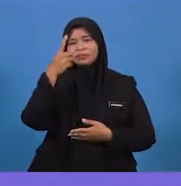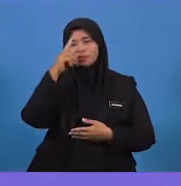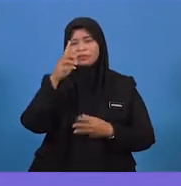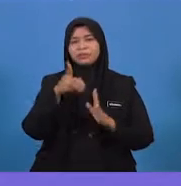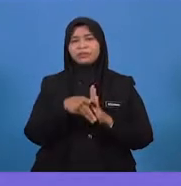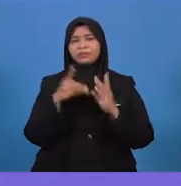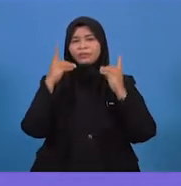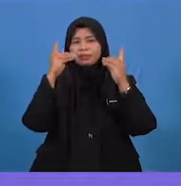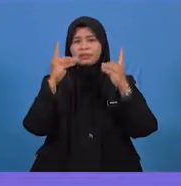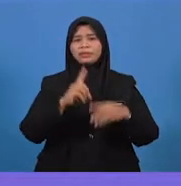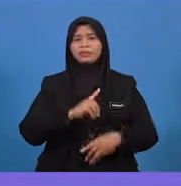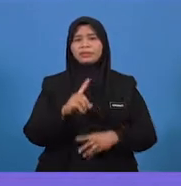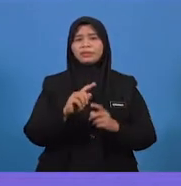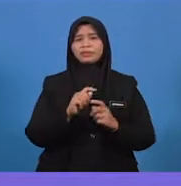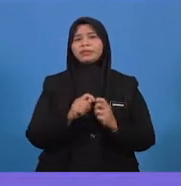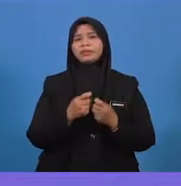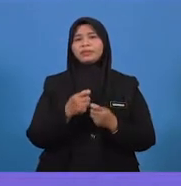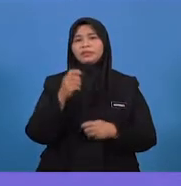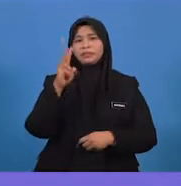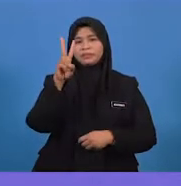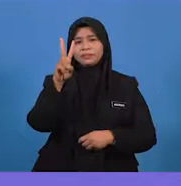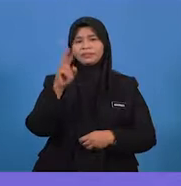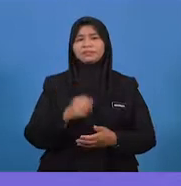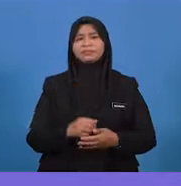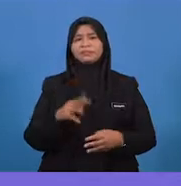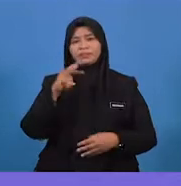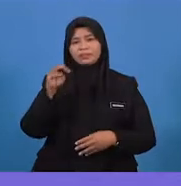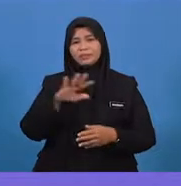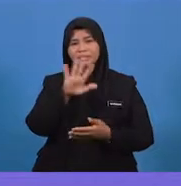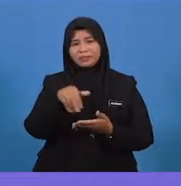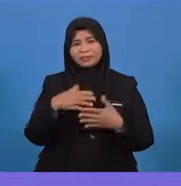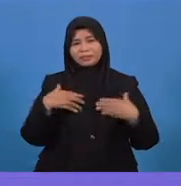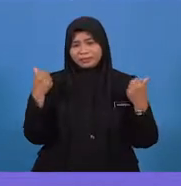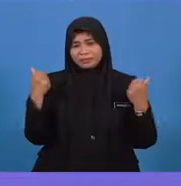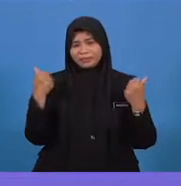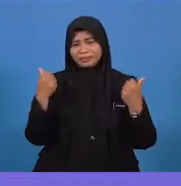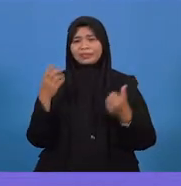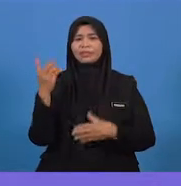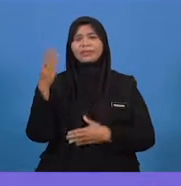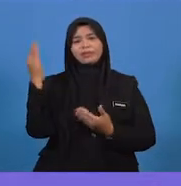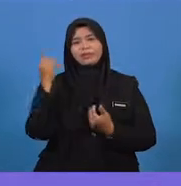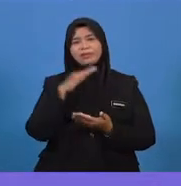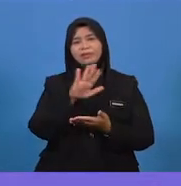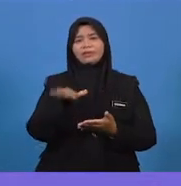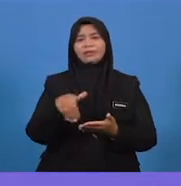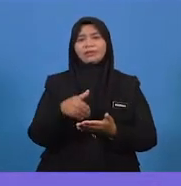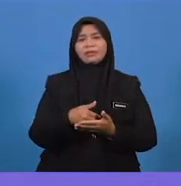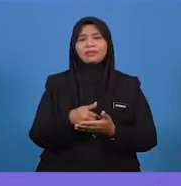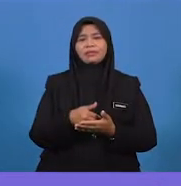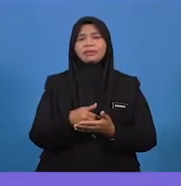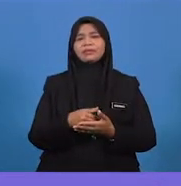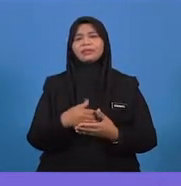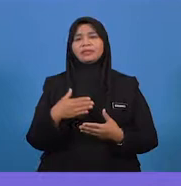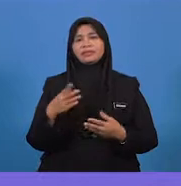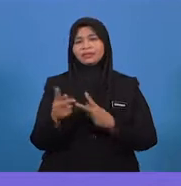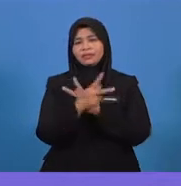subjek Pendidikan Islam Tingkatan 2. Murid-murid semua sihat? Diharap kita semua sentiasa berada di bawah